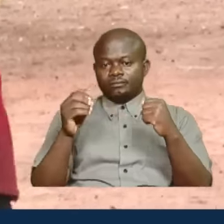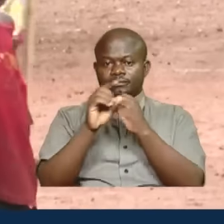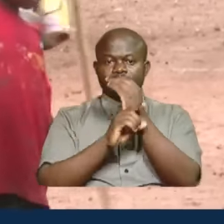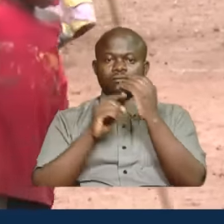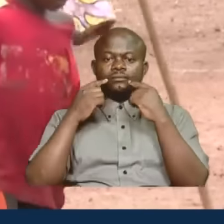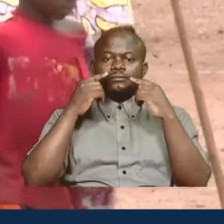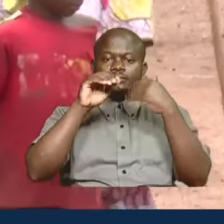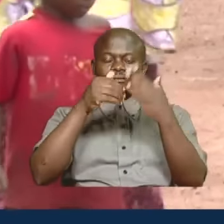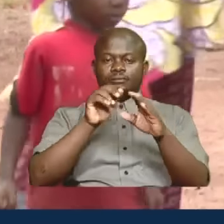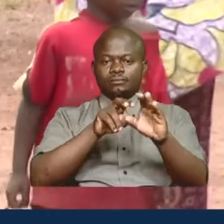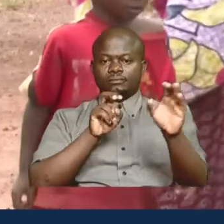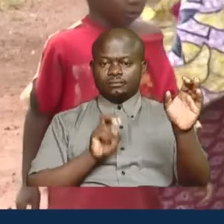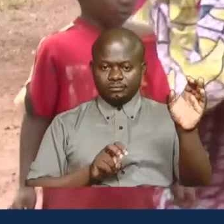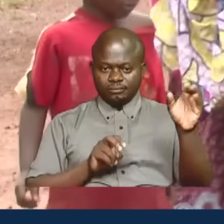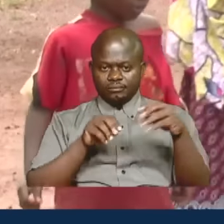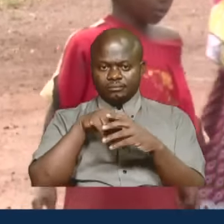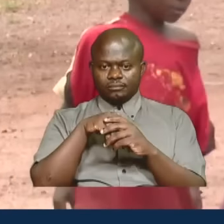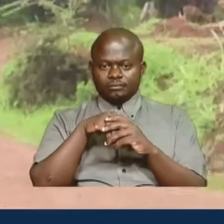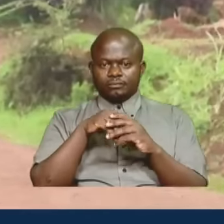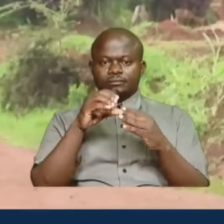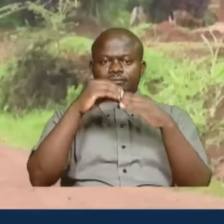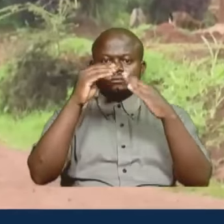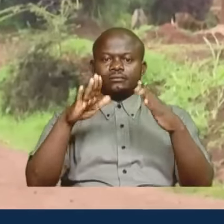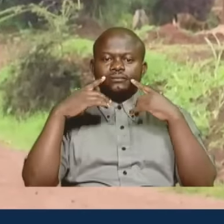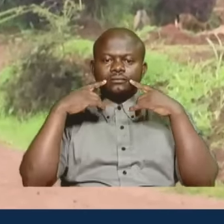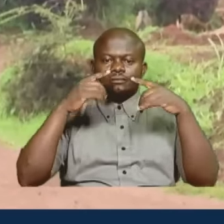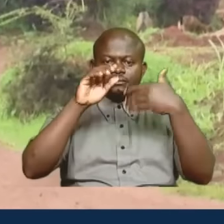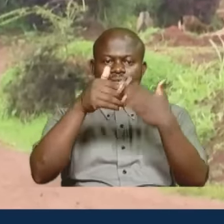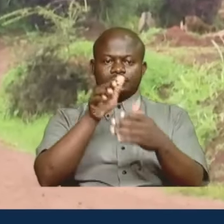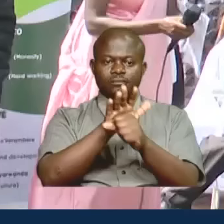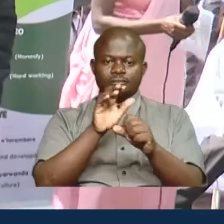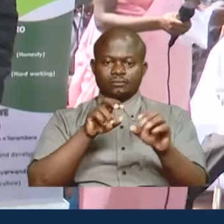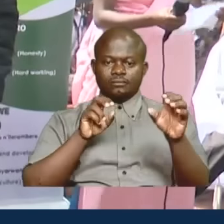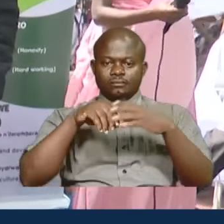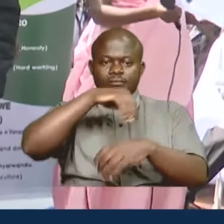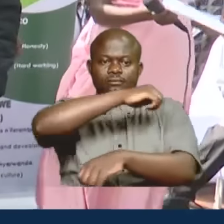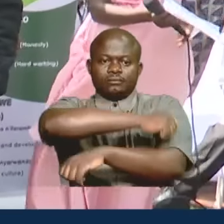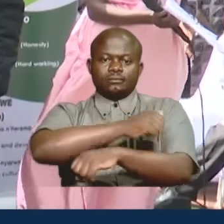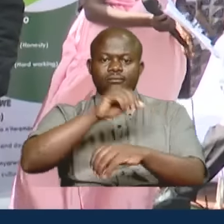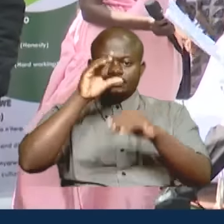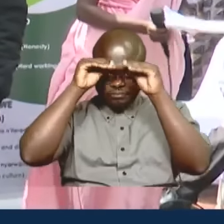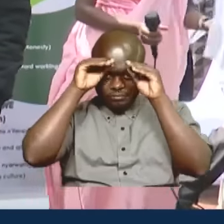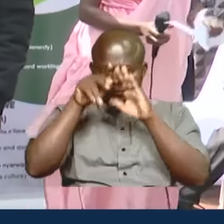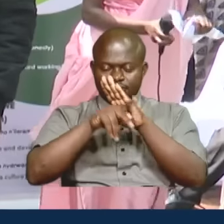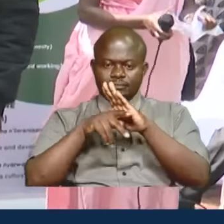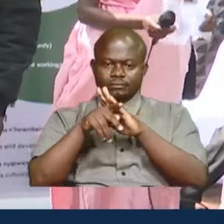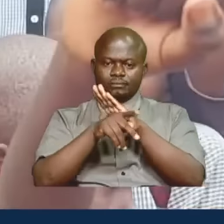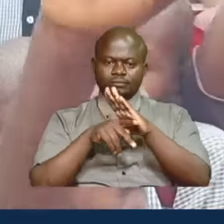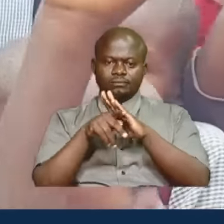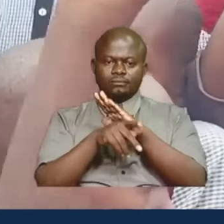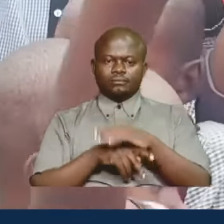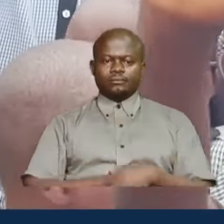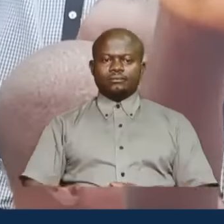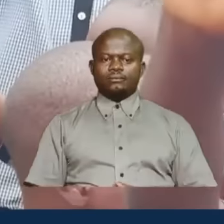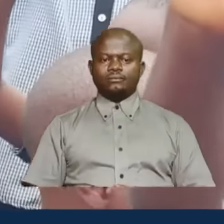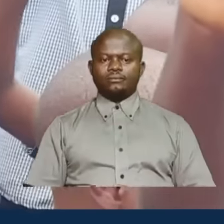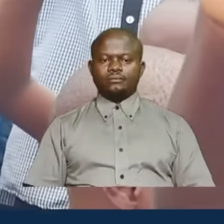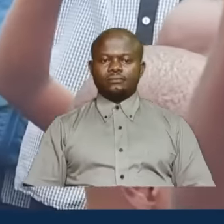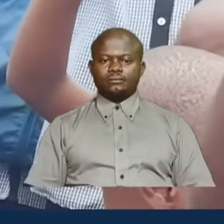ko baritaye. Ubuyobozi buvuga ko abenshi bata ishuri ari abana biga mu mashuri abanza. Robert